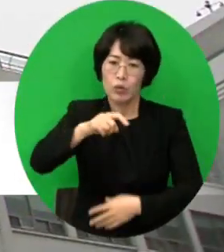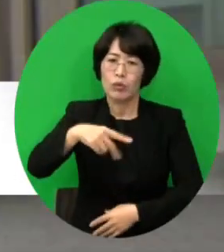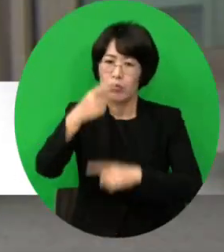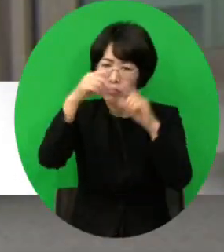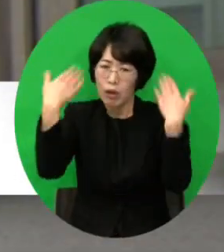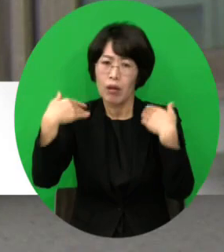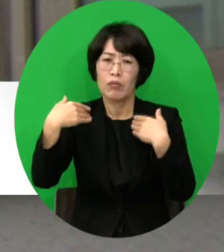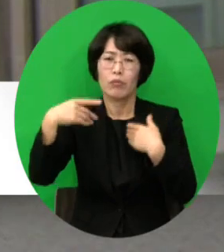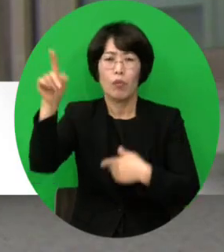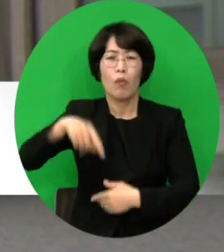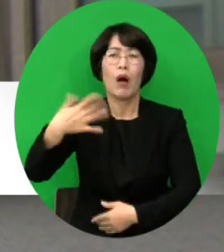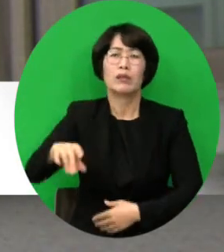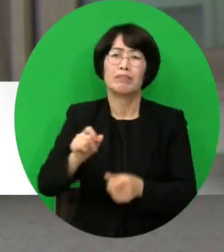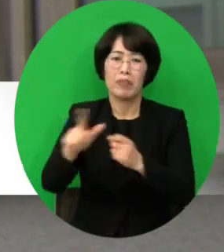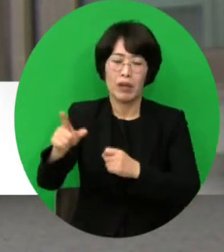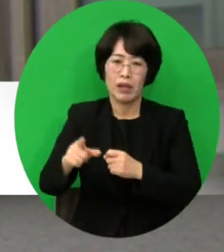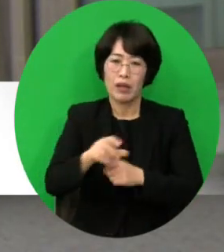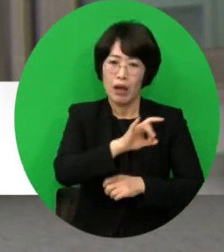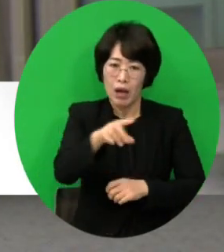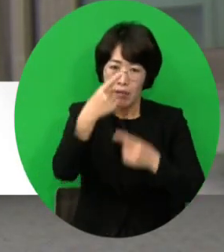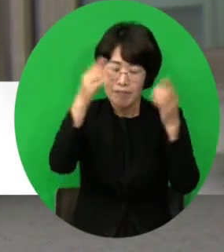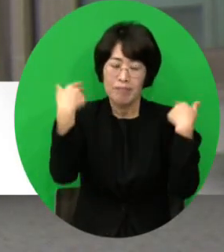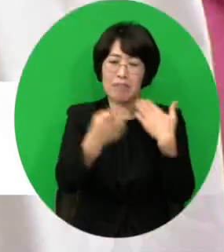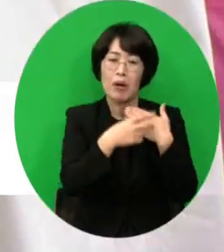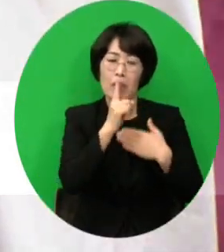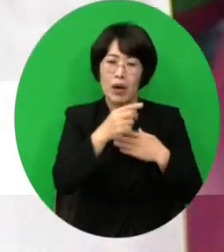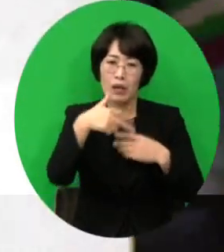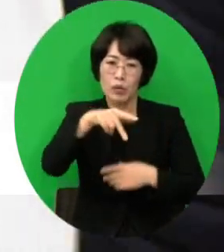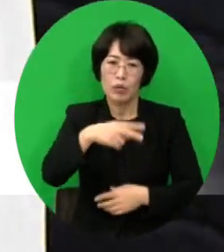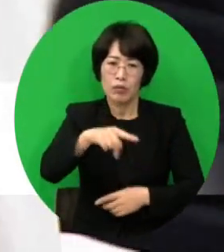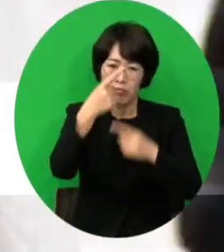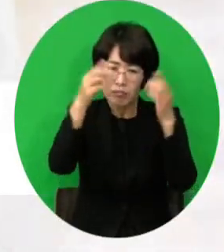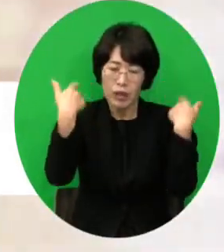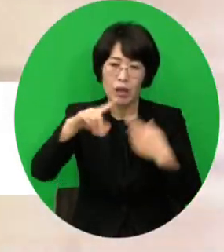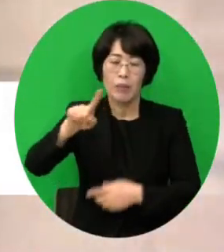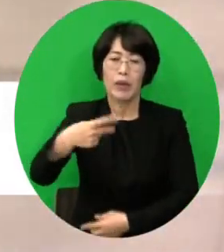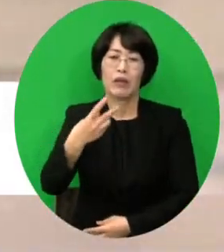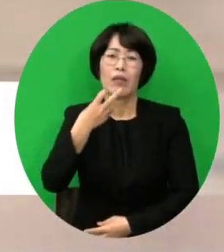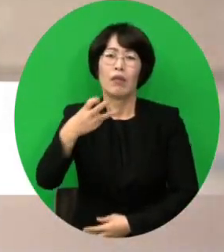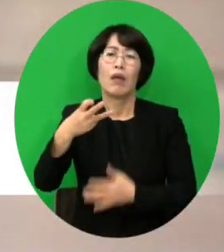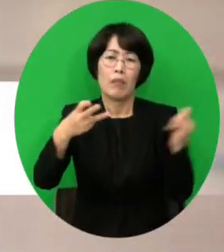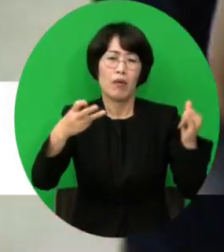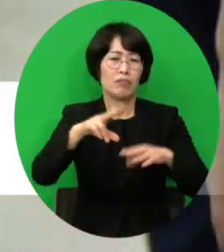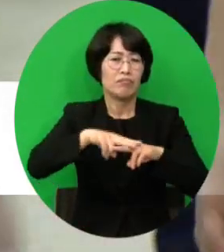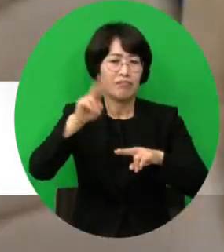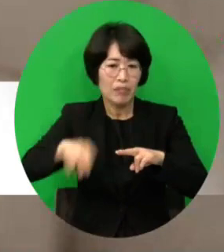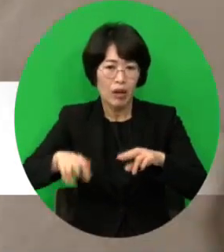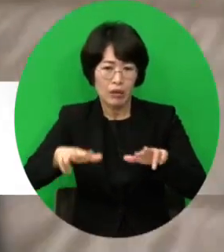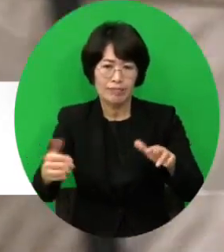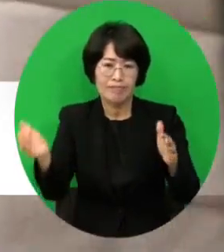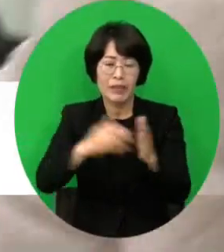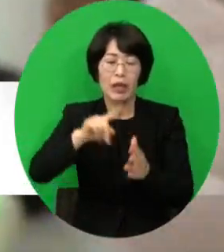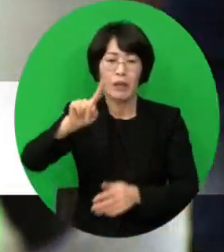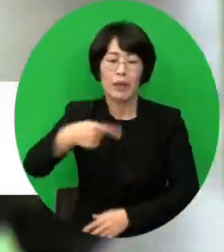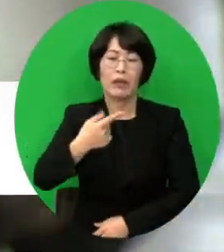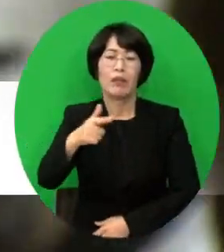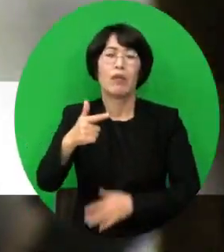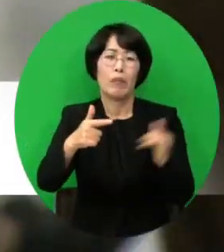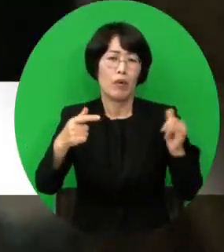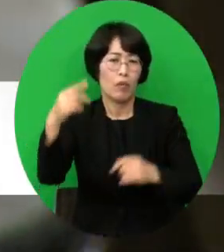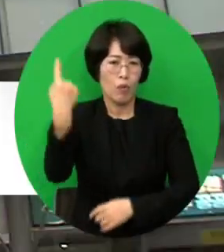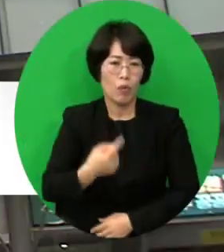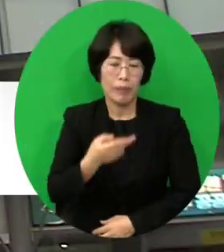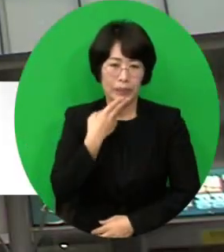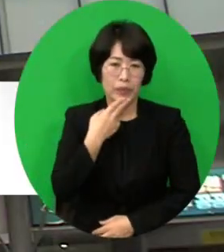파악됐습니다. 각 대학 병원에 따르면 조선대병원은 113명이 이탈한 가운데 현재까지 106명이 복귀하지